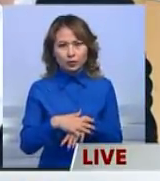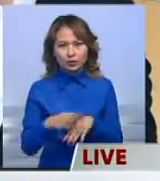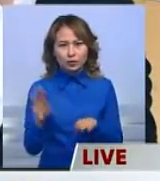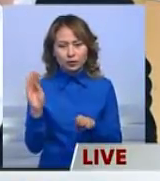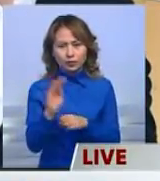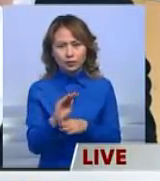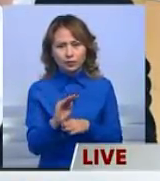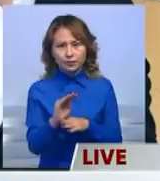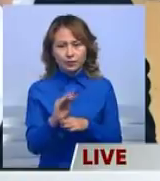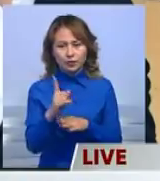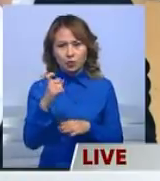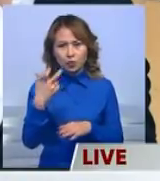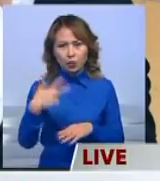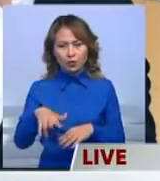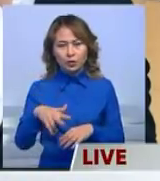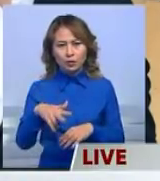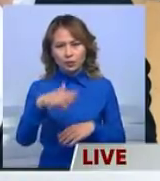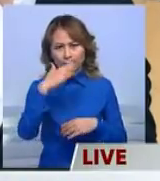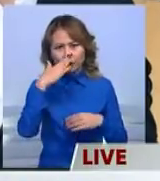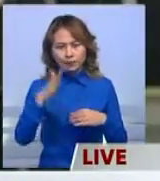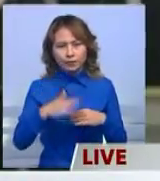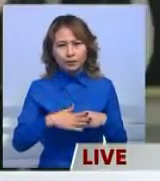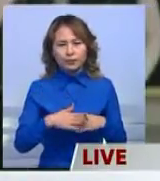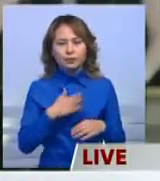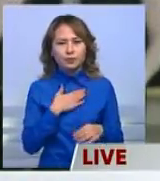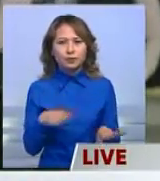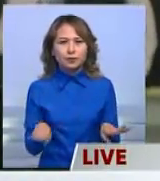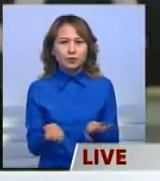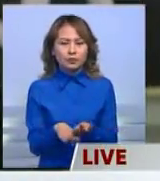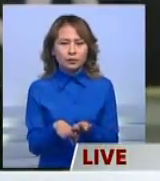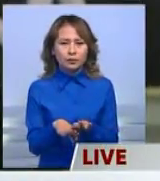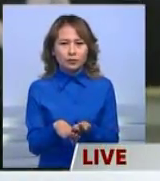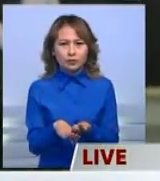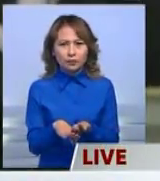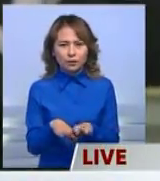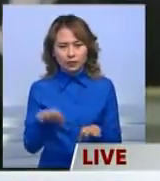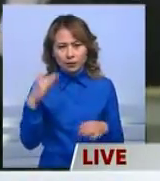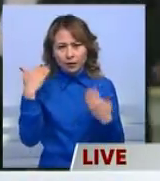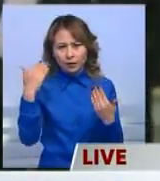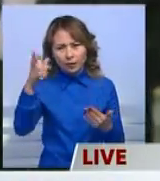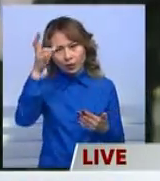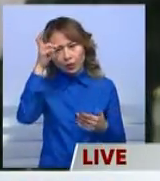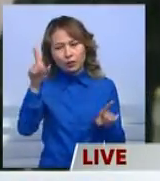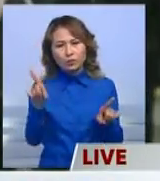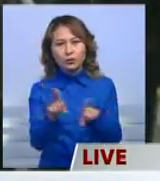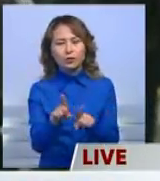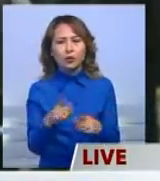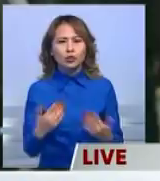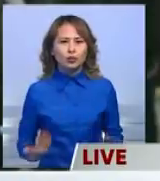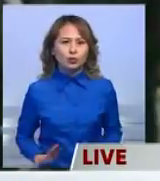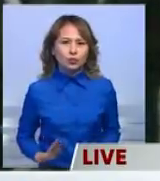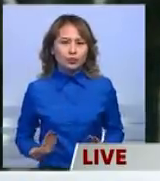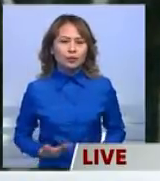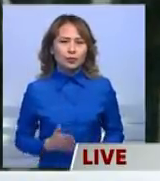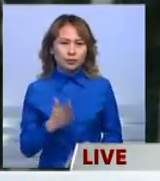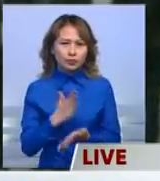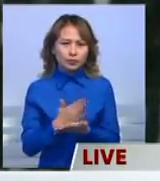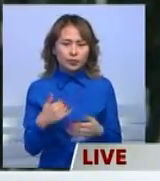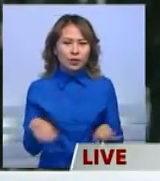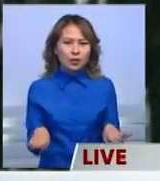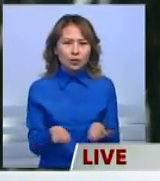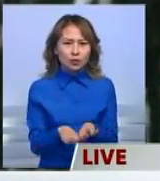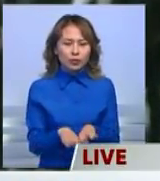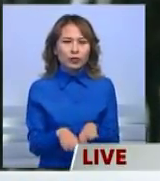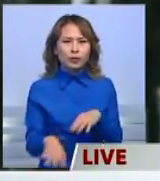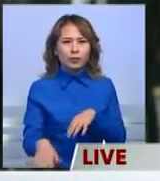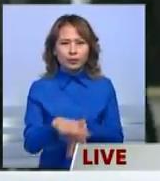жерде 131-ден астам ұлттың ішінде біздің түрік этномәдени орталығы да өмір сүріп келіп жатыр. Осы жерде біздің